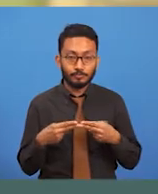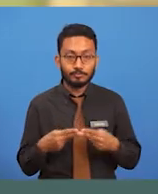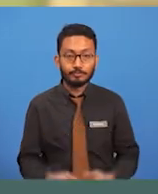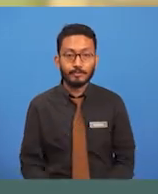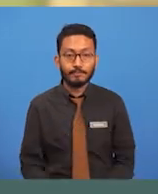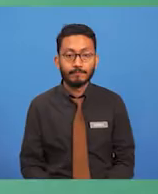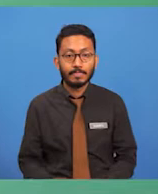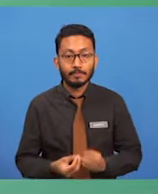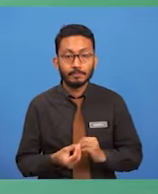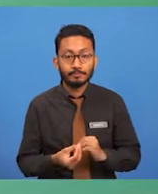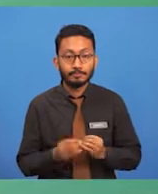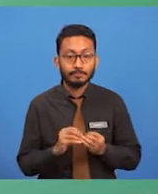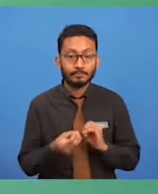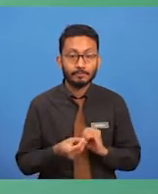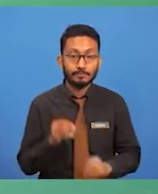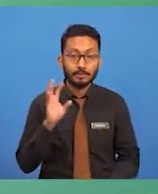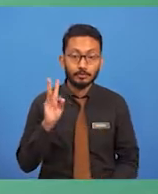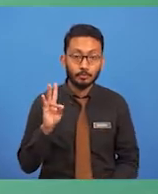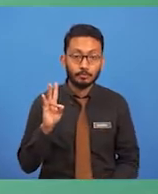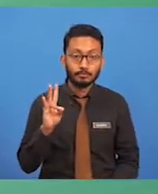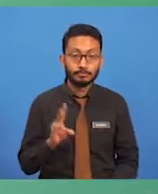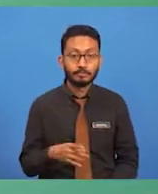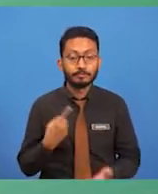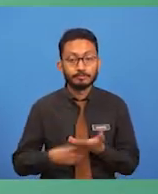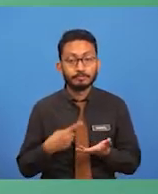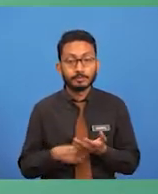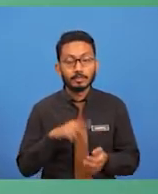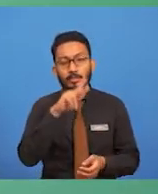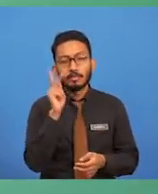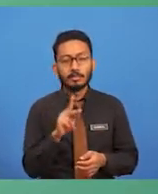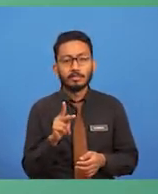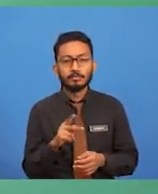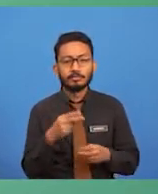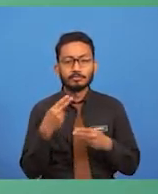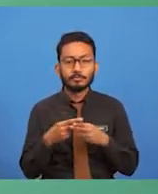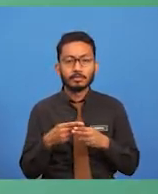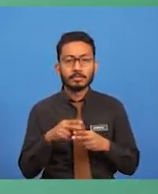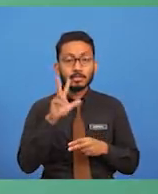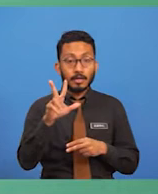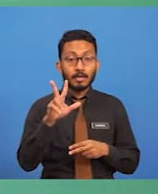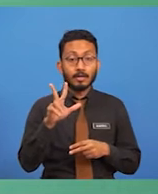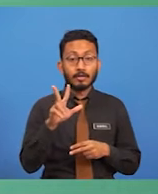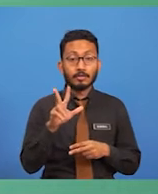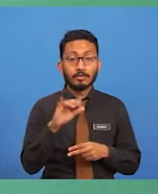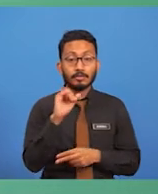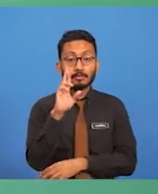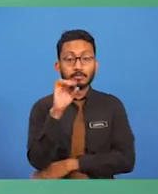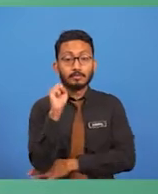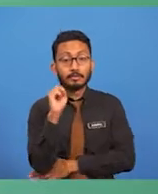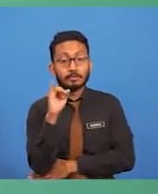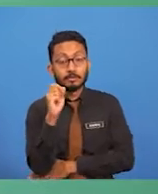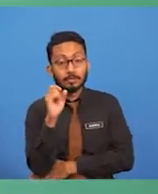Soalan berikutnya. Apakah pula tiga ciri utama rekaan